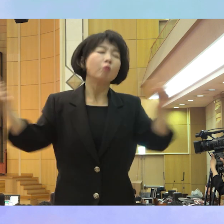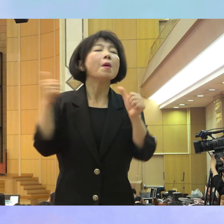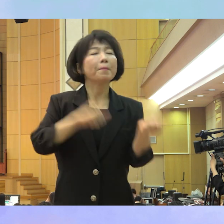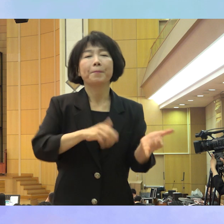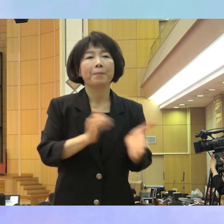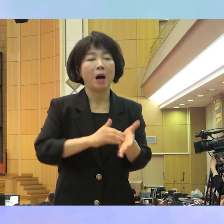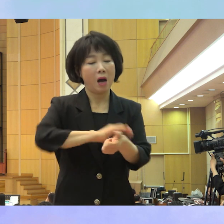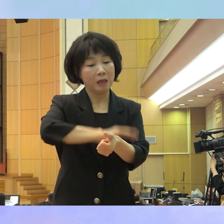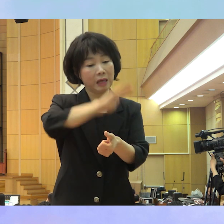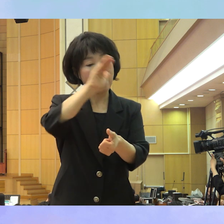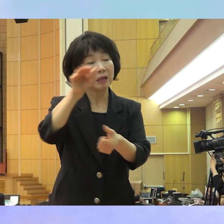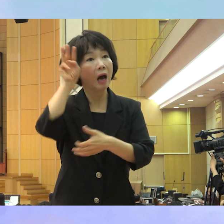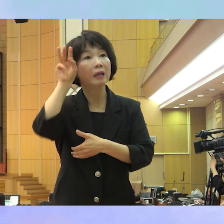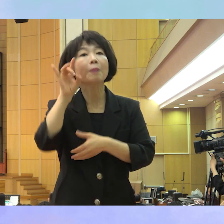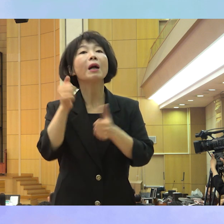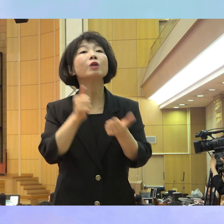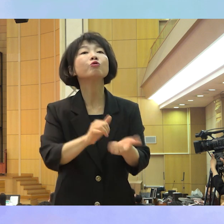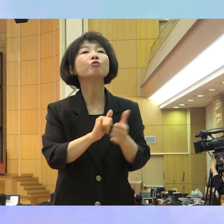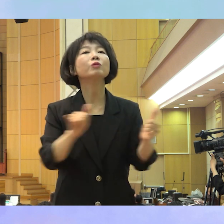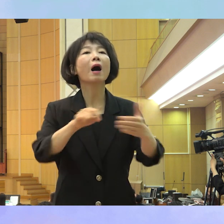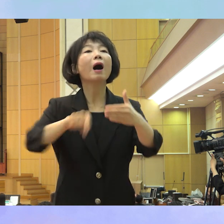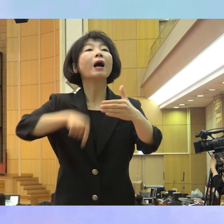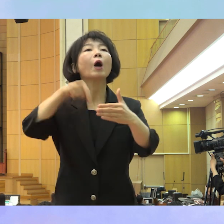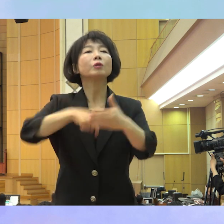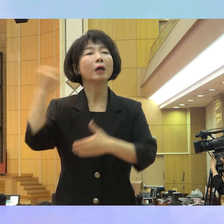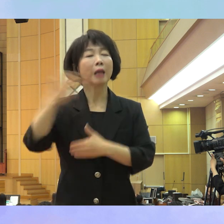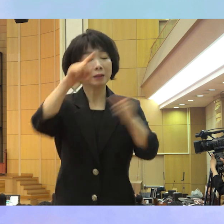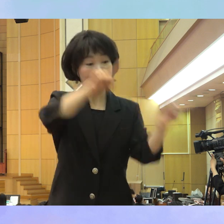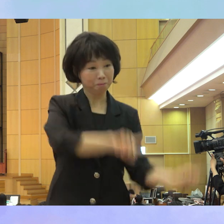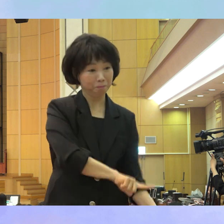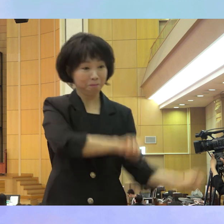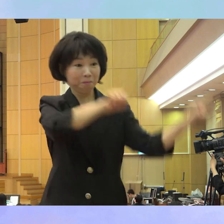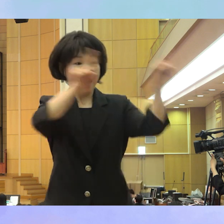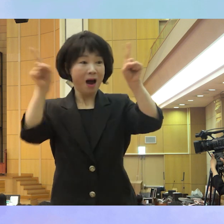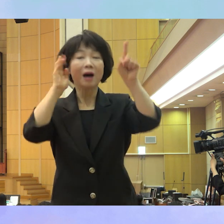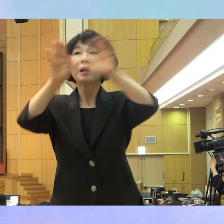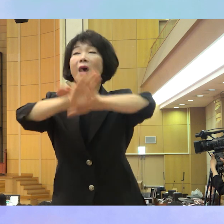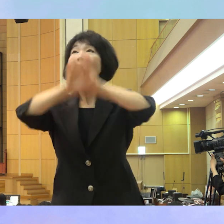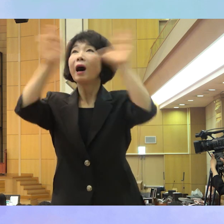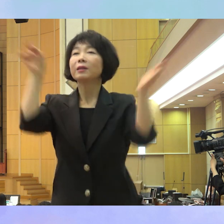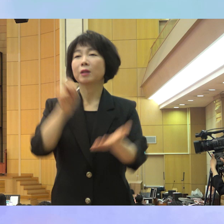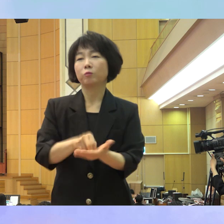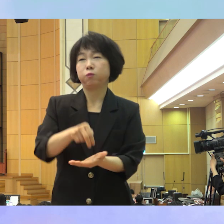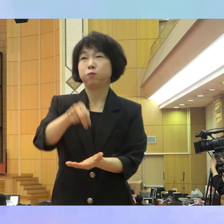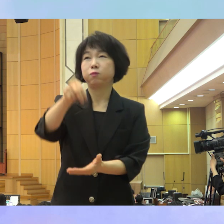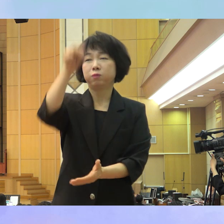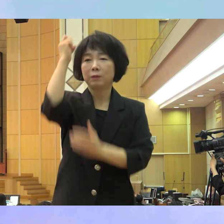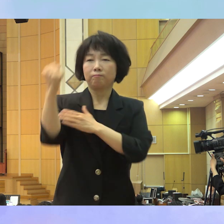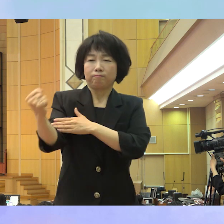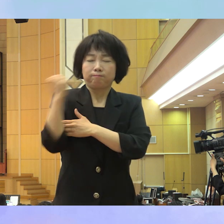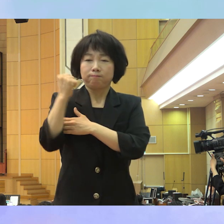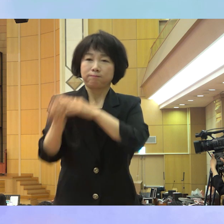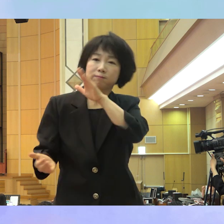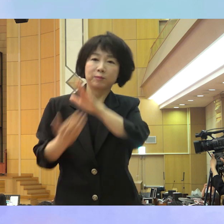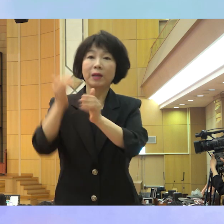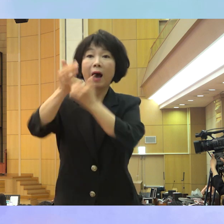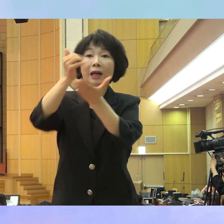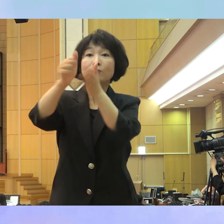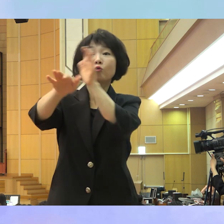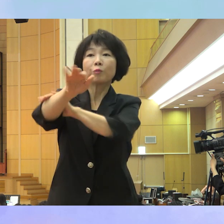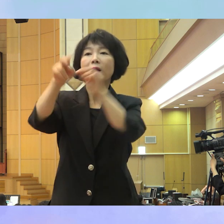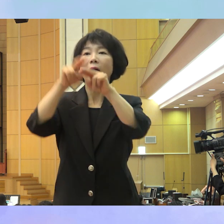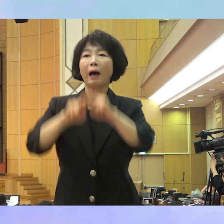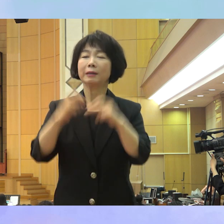죽으시고 장사한 지 사흘 만에 죽은 자 가운데서 다시 살아나시며 하늘에 오르사 전능하신